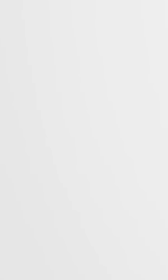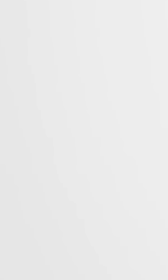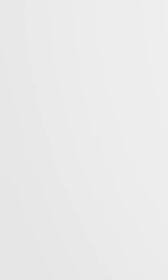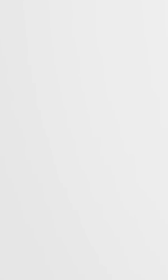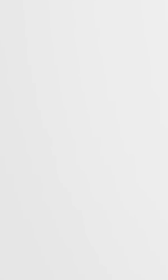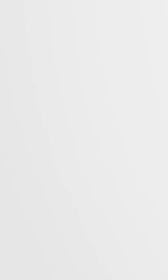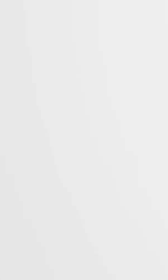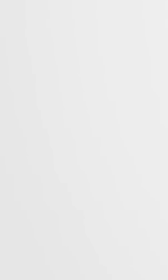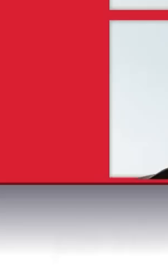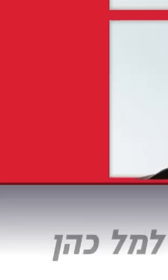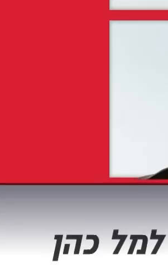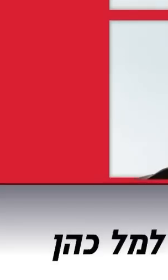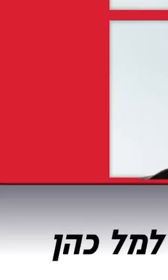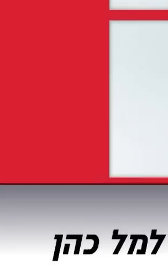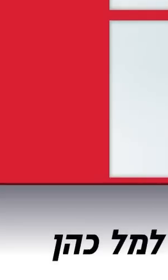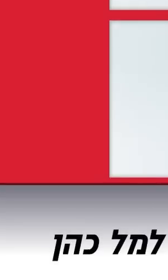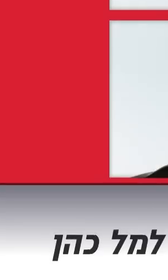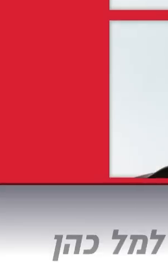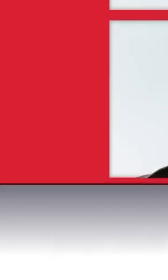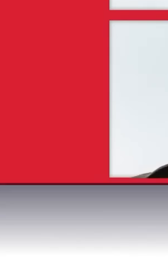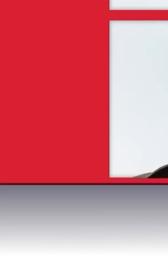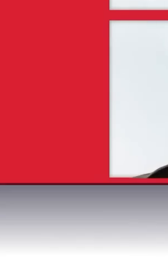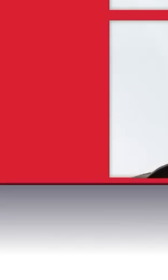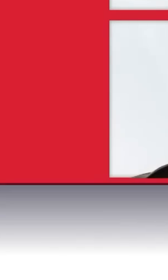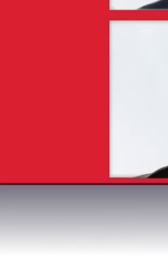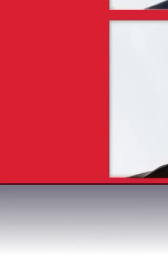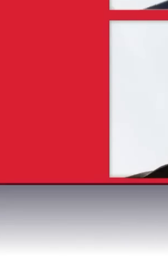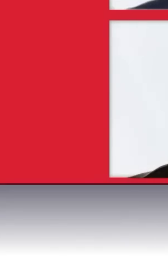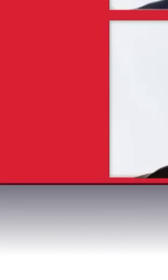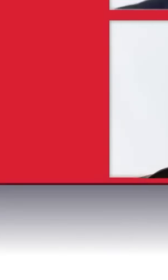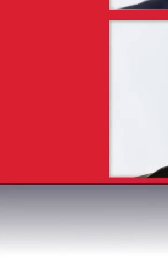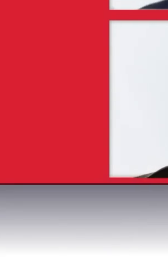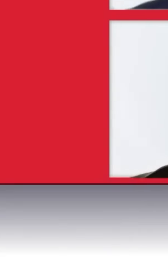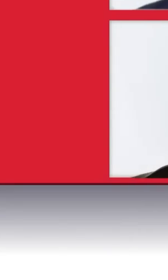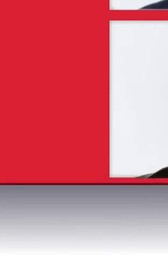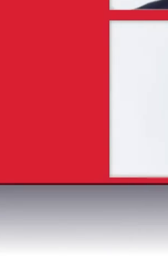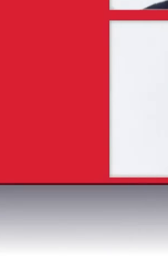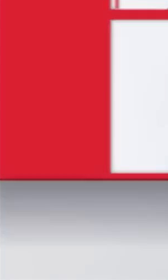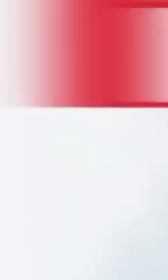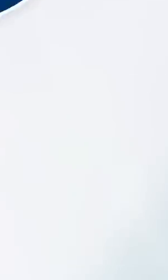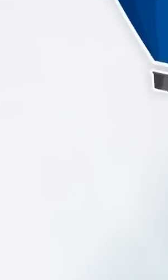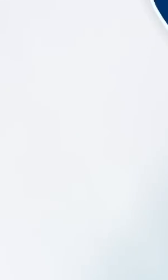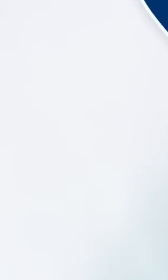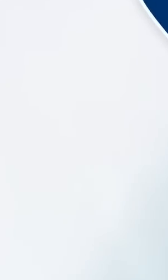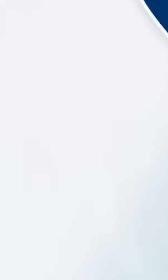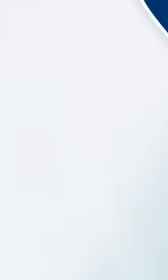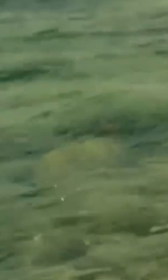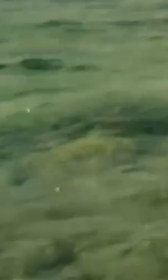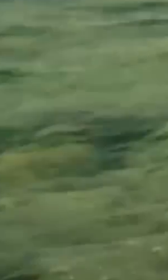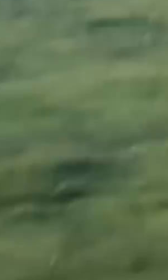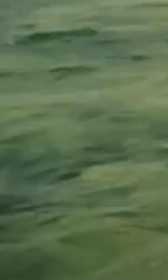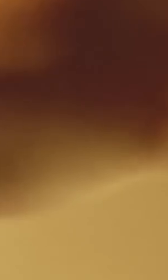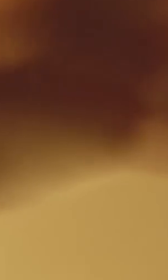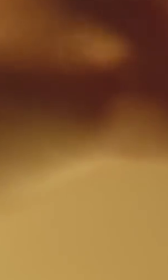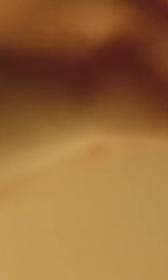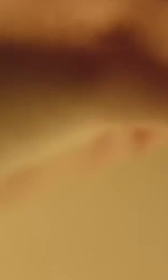התחזית בחסות. מוכר או קונה נכס, אימקס, אימקס לחלום מתפקחים, אימקס. אם